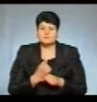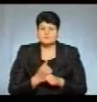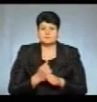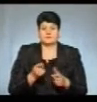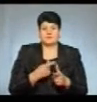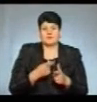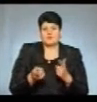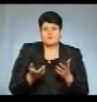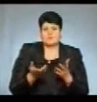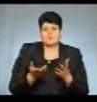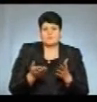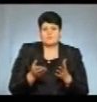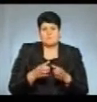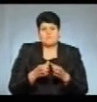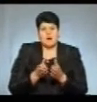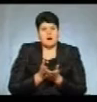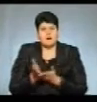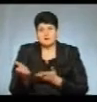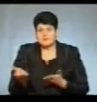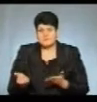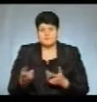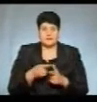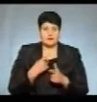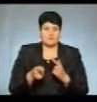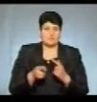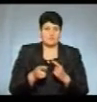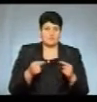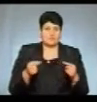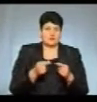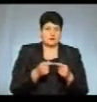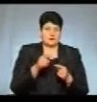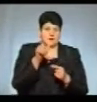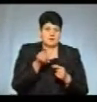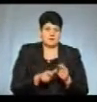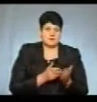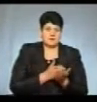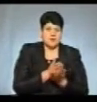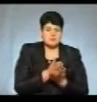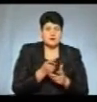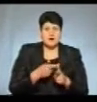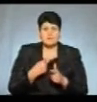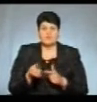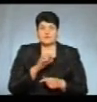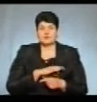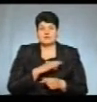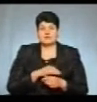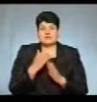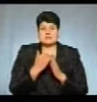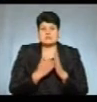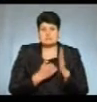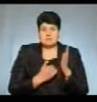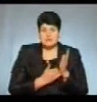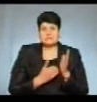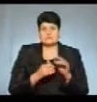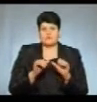або по якійсь лінії партії, або якомусь конкретному кандидату. Або можуть бути використовуватись як списки, ну, якісь списки